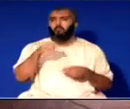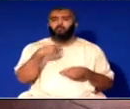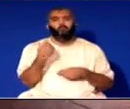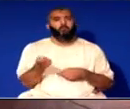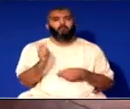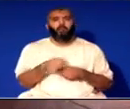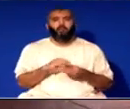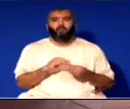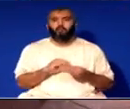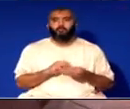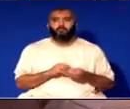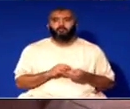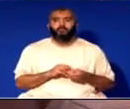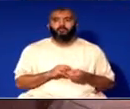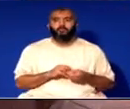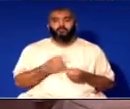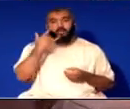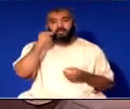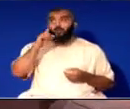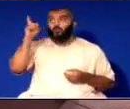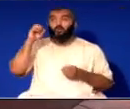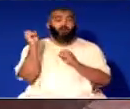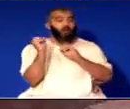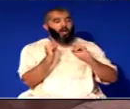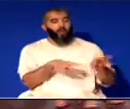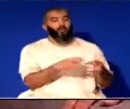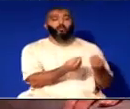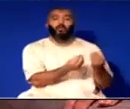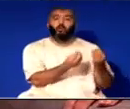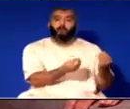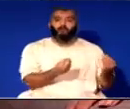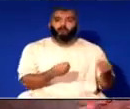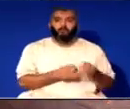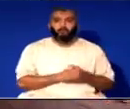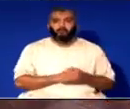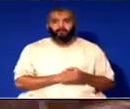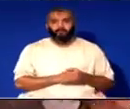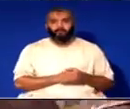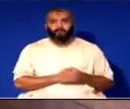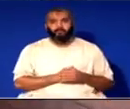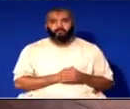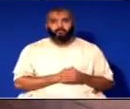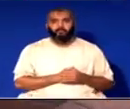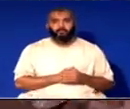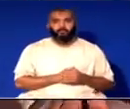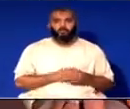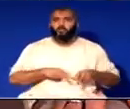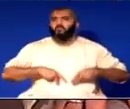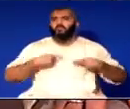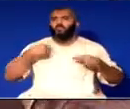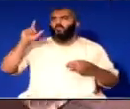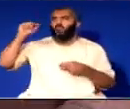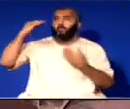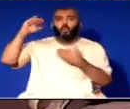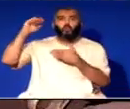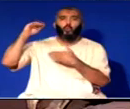بما إذا هو ضيع وليداته اللي هما الثمرة تاعو تاع الدنيا والآخرة وش غادي يدير كواغط يعيش 100 سنة في فرنسا وش غادي يدير إذا